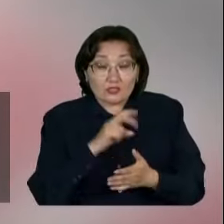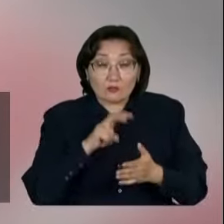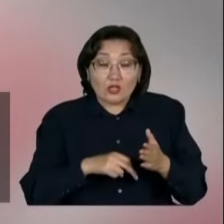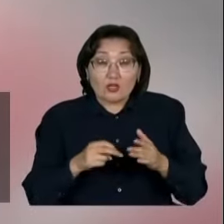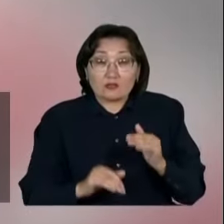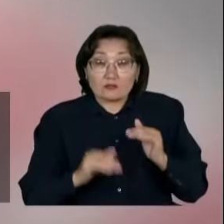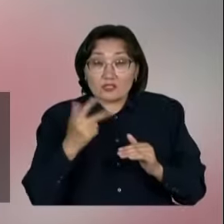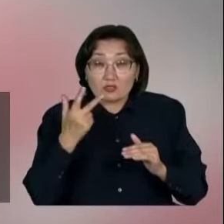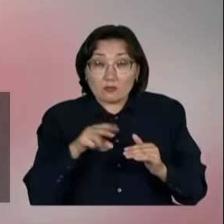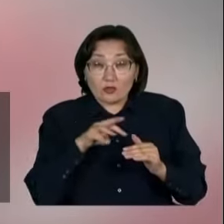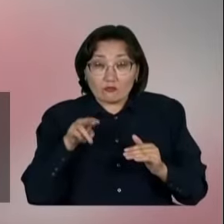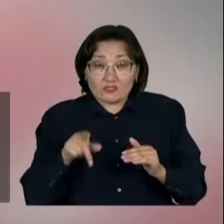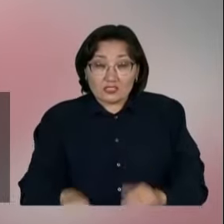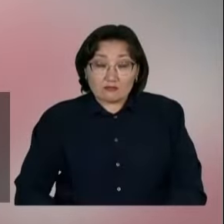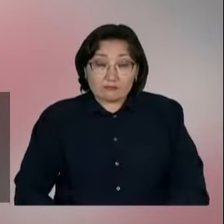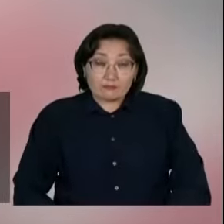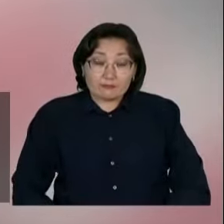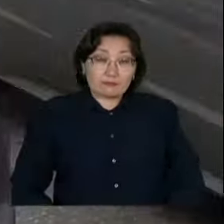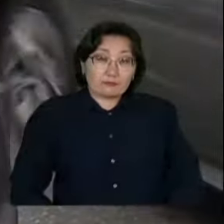30 миллионов тенге.